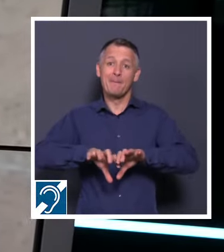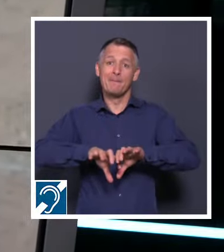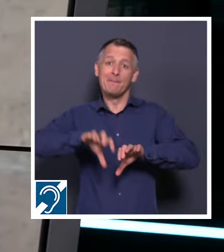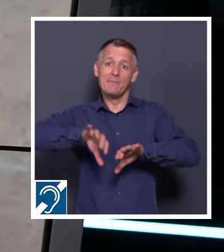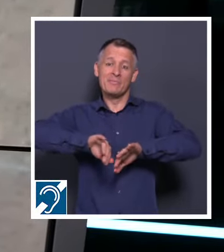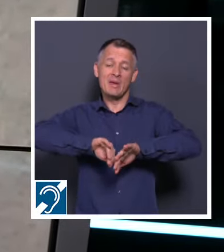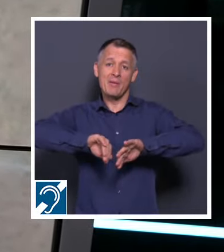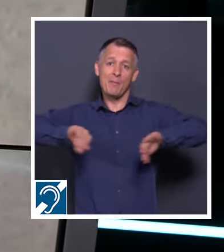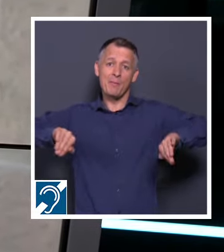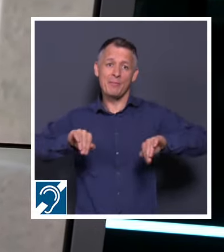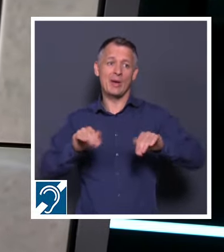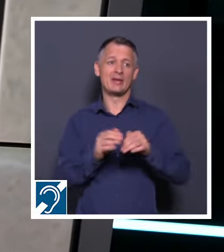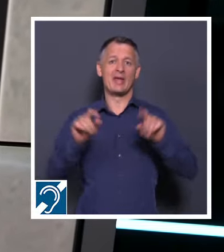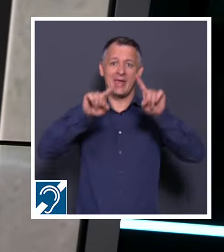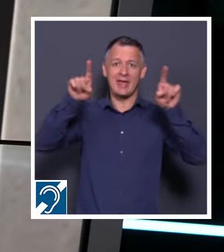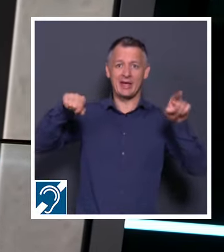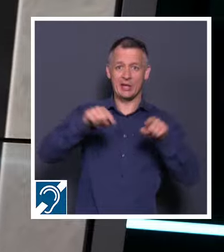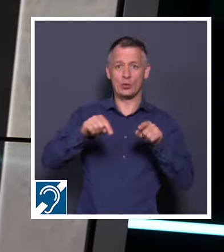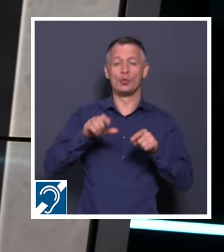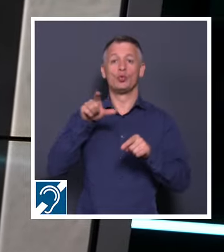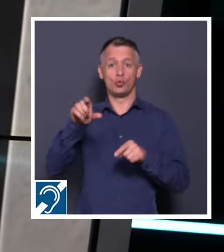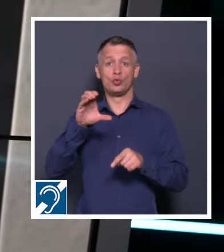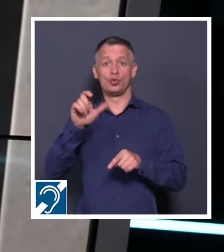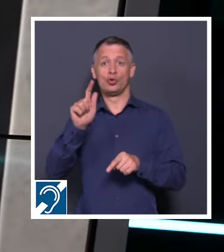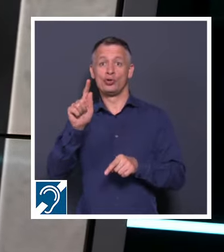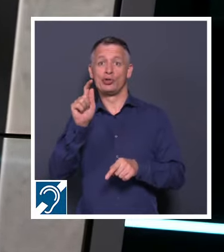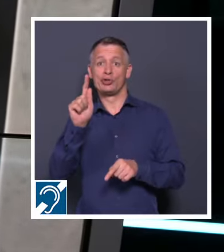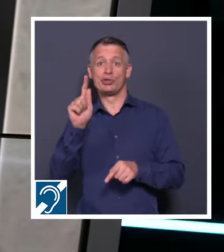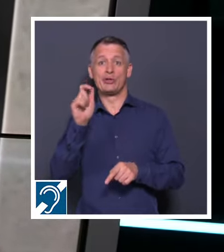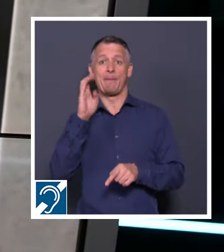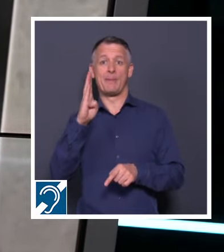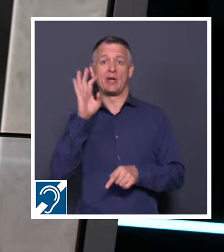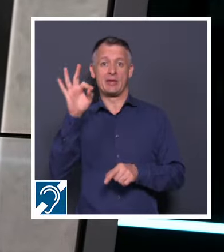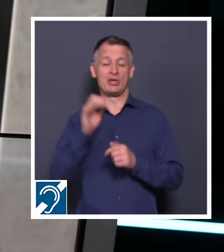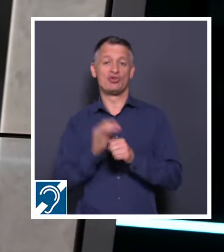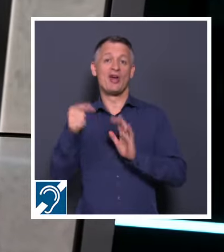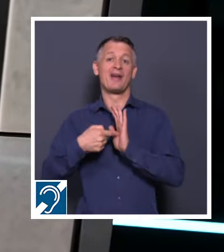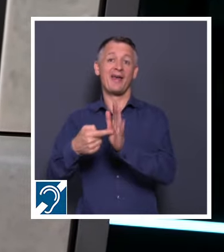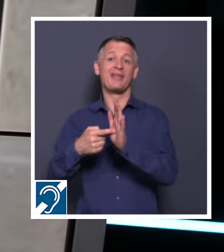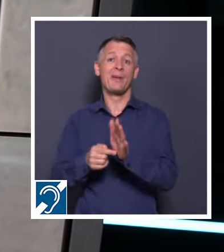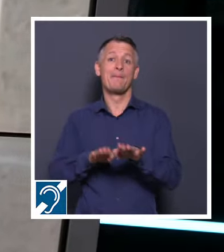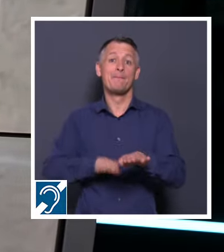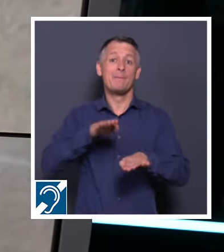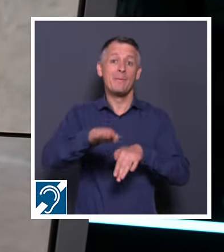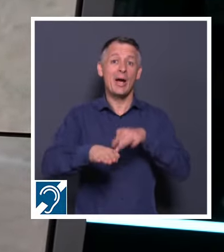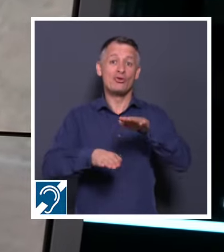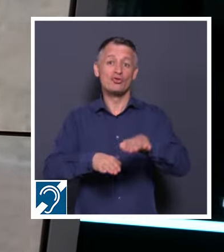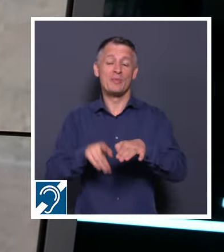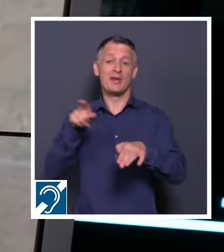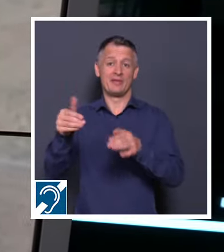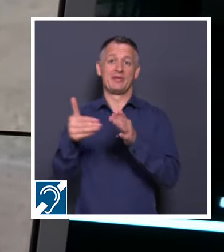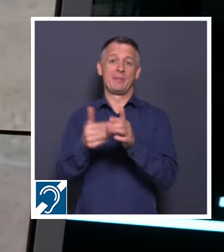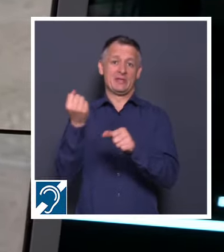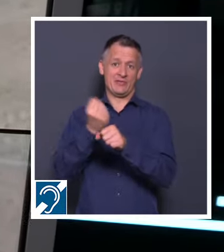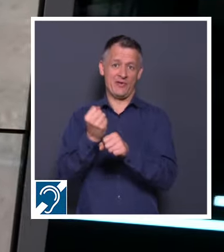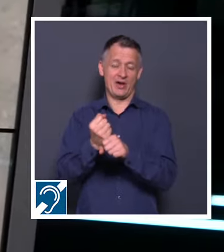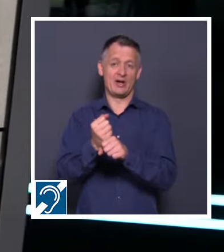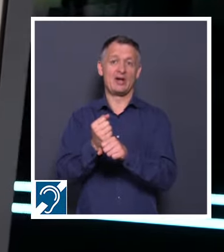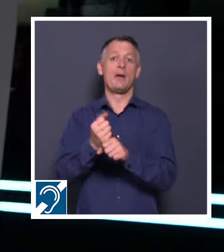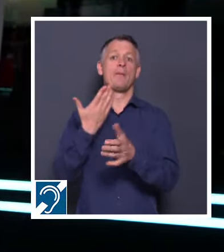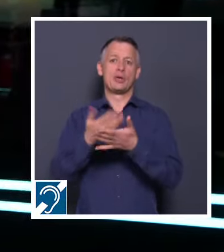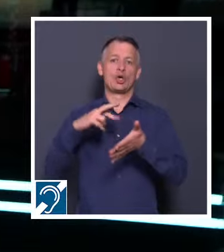cu ChatGPT și ChatGPT îi indică pași pe care ar trebui să îi urmeze așa încât să rezolve cât mai